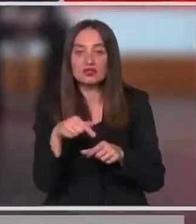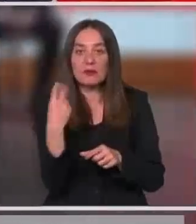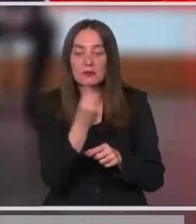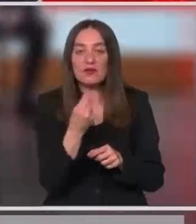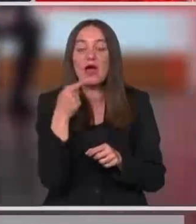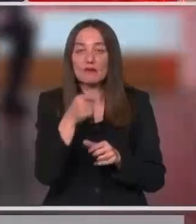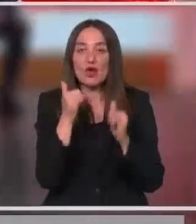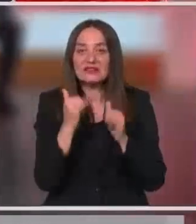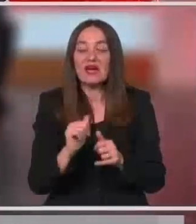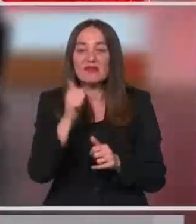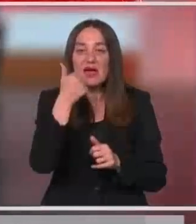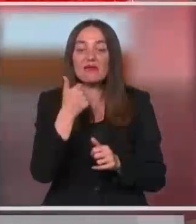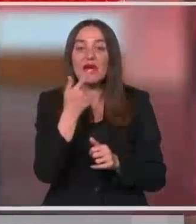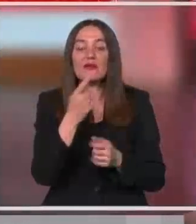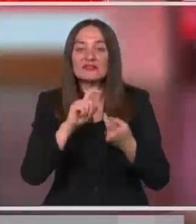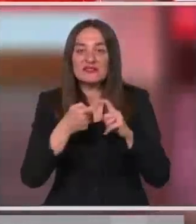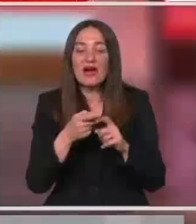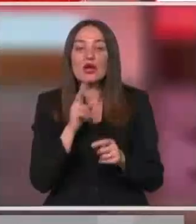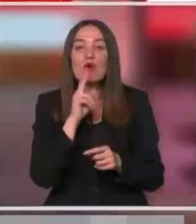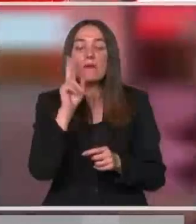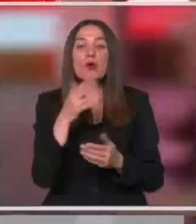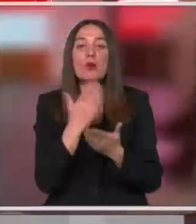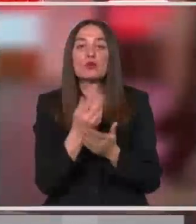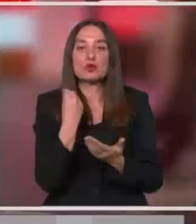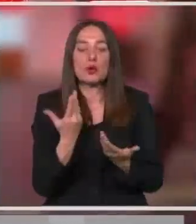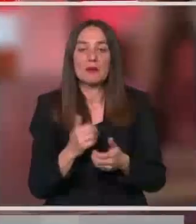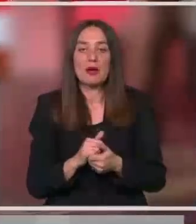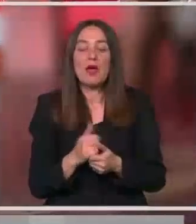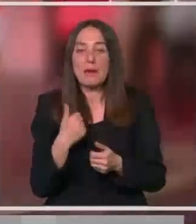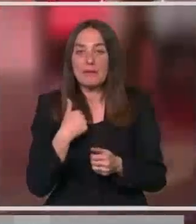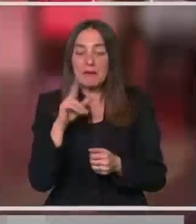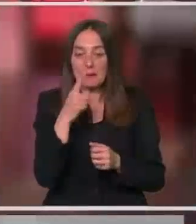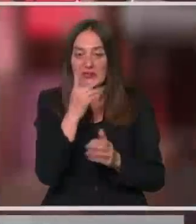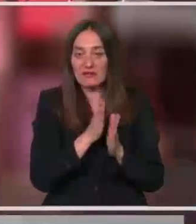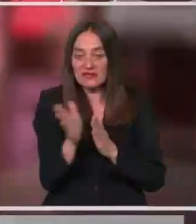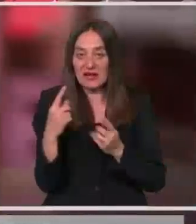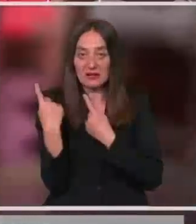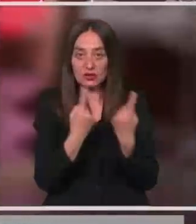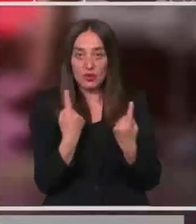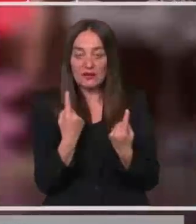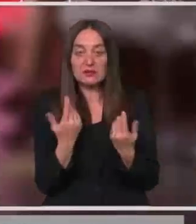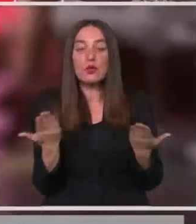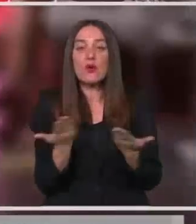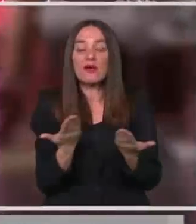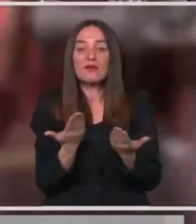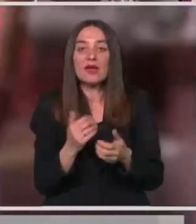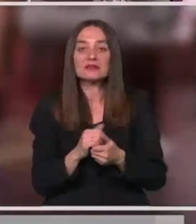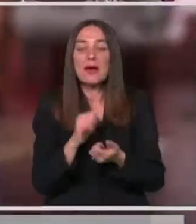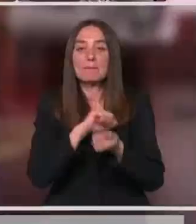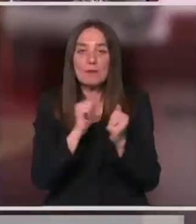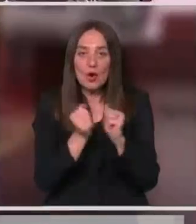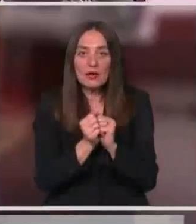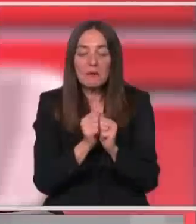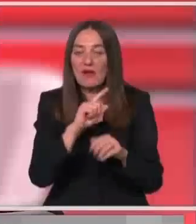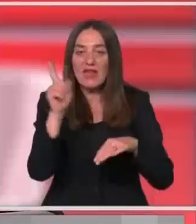to je sad jedna, ako ćemo, od elemenata koji mogu da budu dobri. Dobro, ali čekajte. Dakle, mi imamo s jedne strane situaciju gde se borimo da